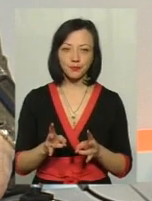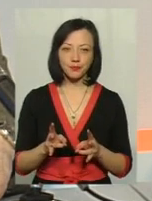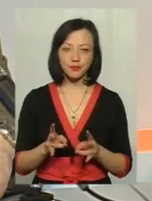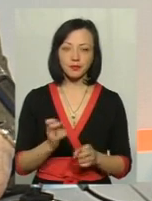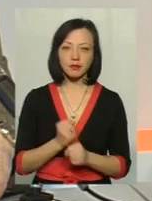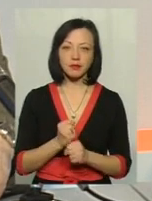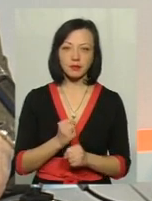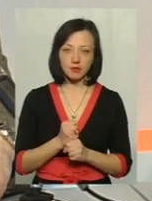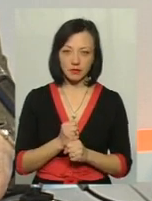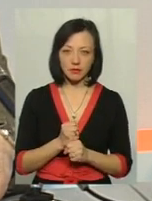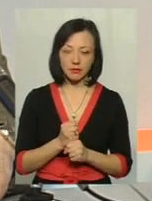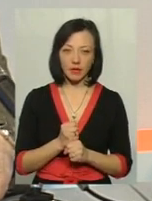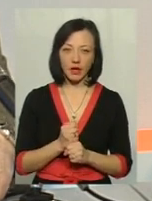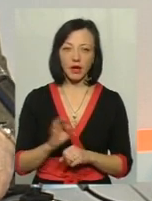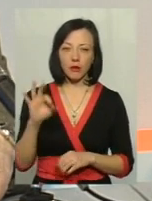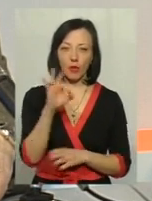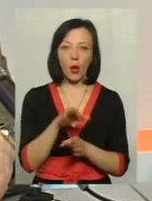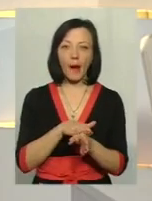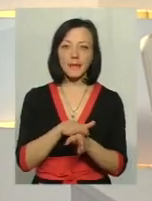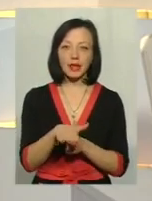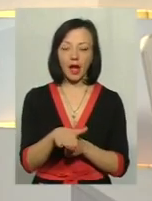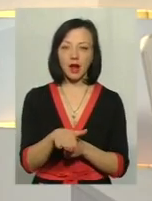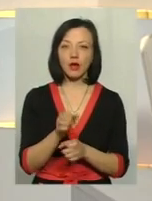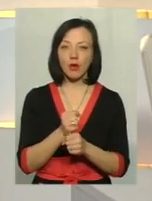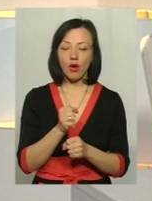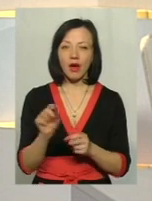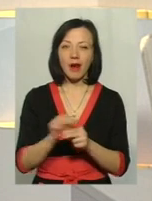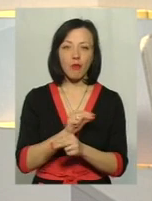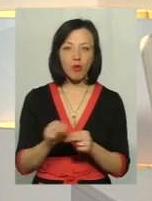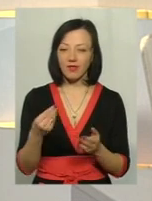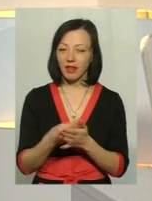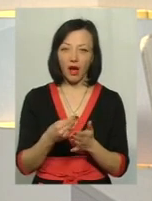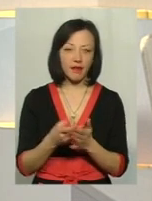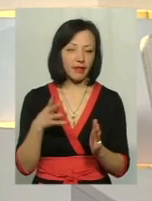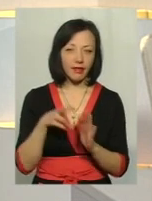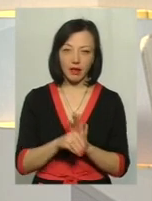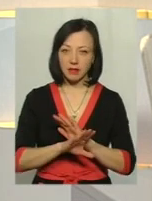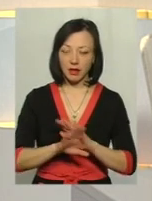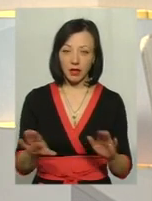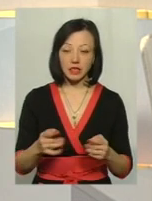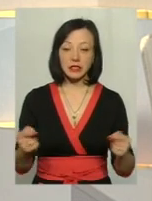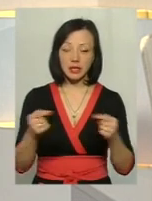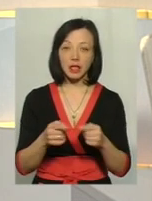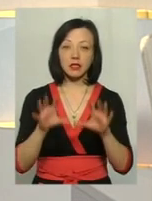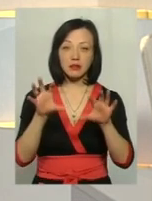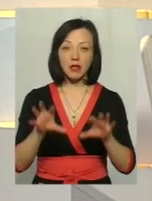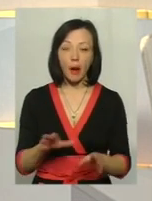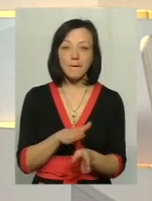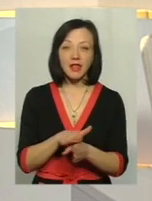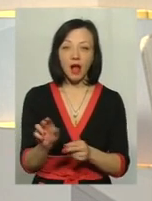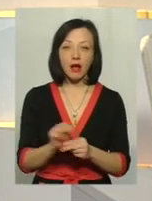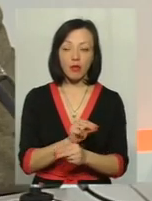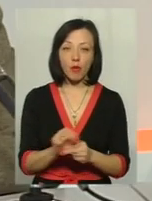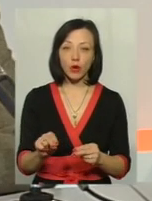аварійні роботи. Про капітальний ремонт в тарифах не йдеться. Згідно нашого законодавства, капітальний ремонт